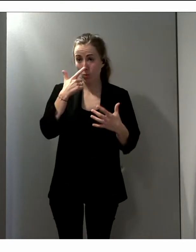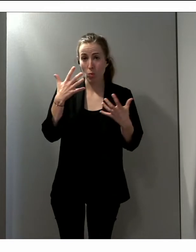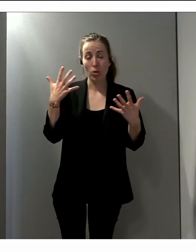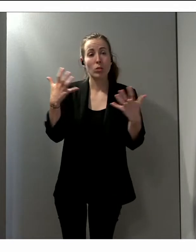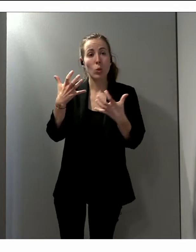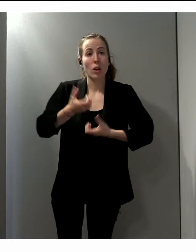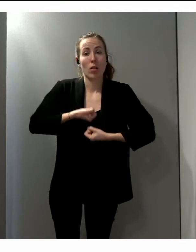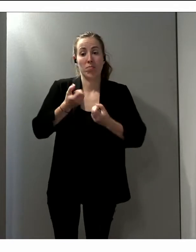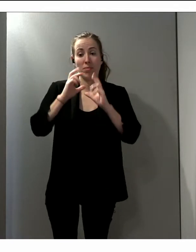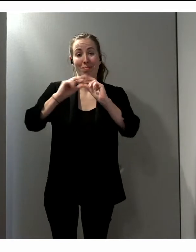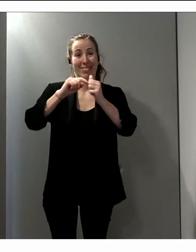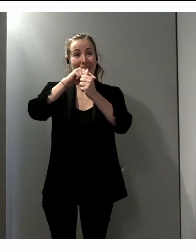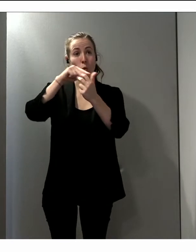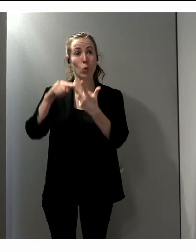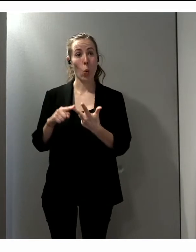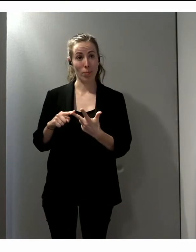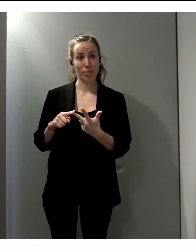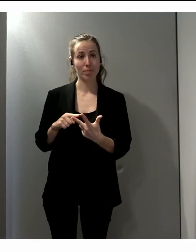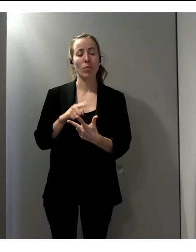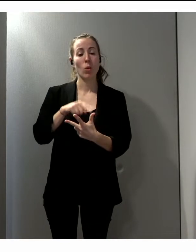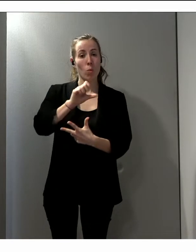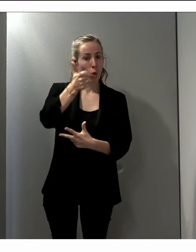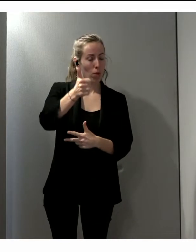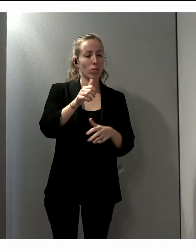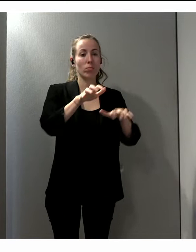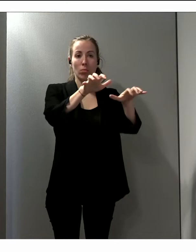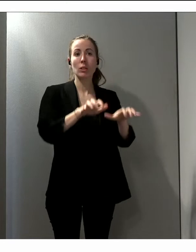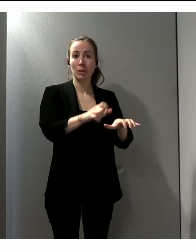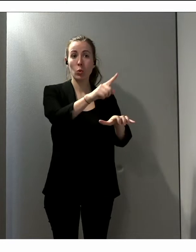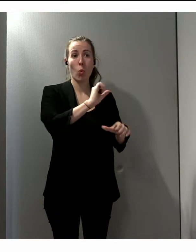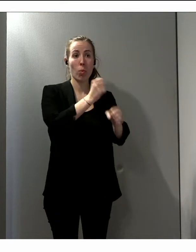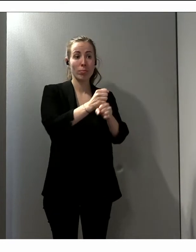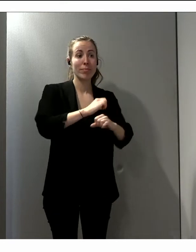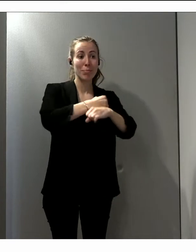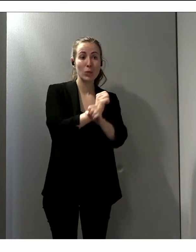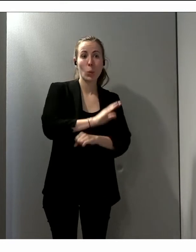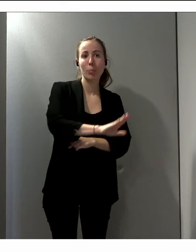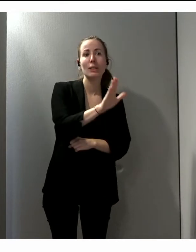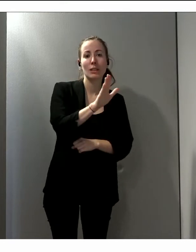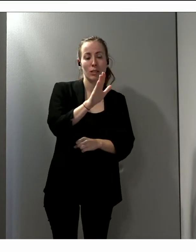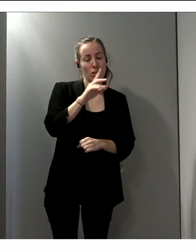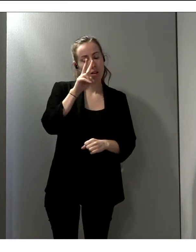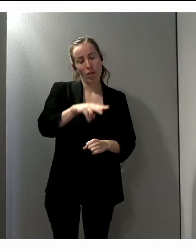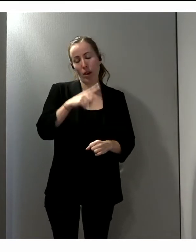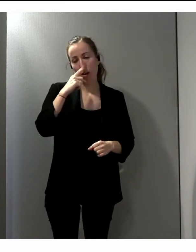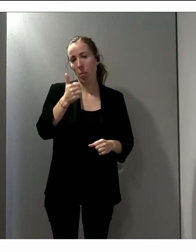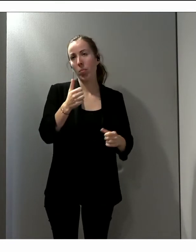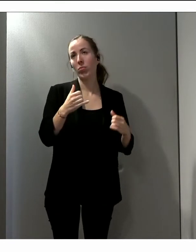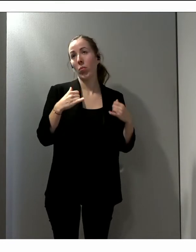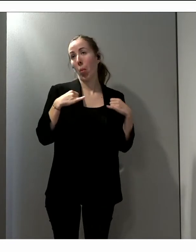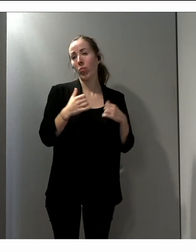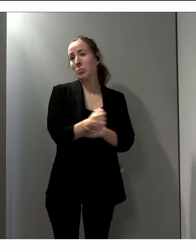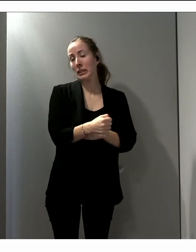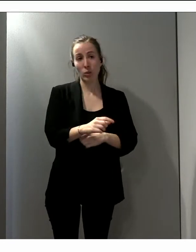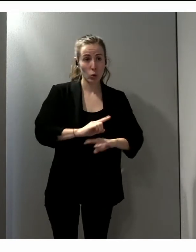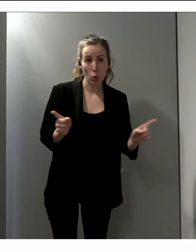l'esprit d'abord de faire valoir ce que fait l'administration pénitentiaire, parce qu'il serait injuste de considérer qu'elle ne travaille pas à ces sujets ou qu'elle n'en aurait pas